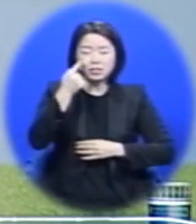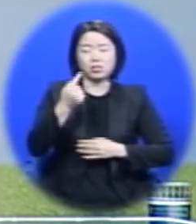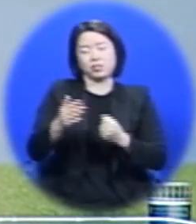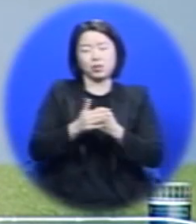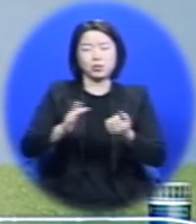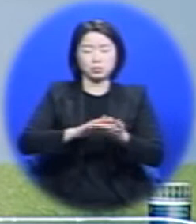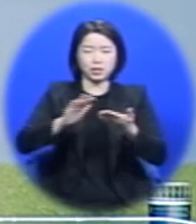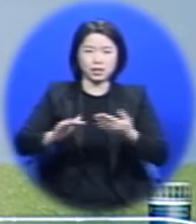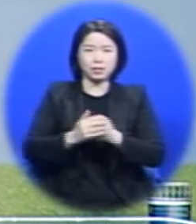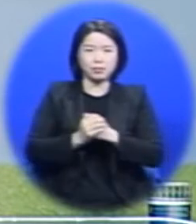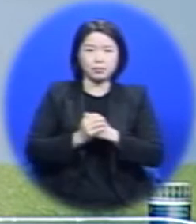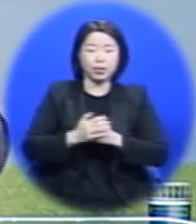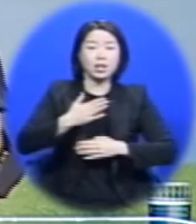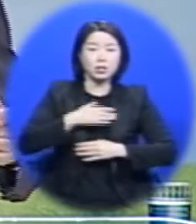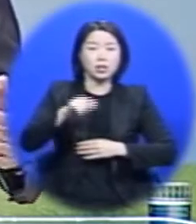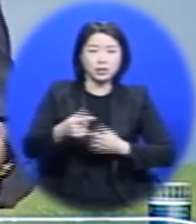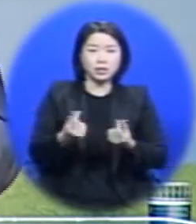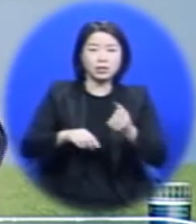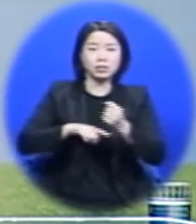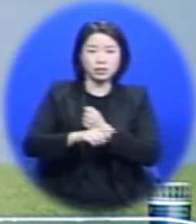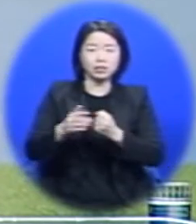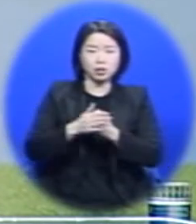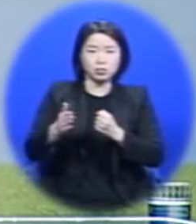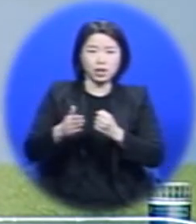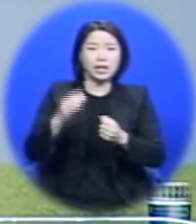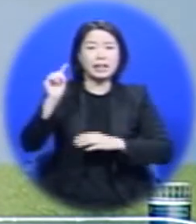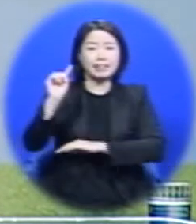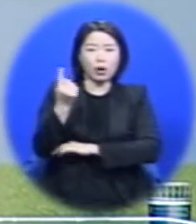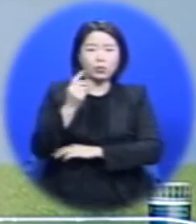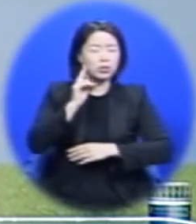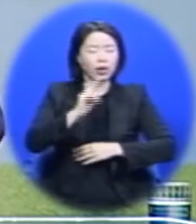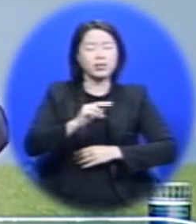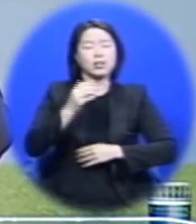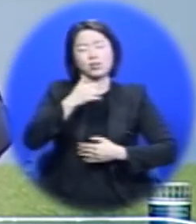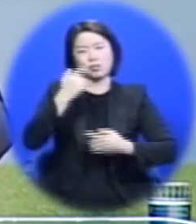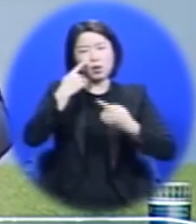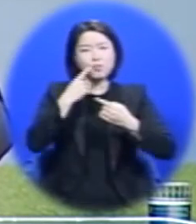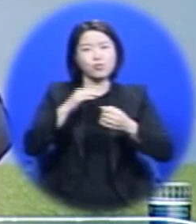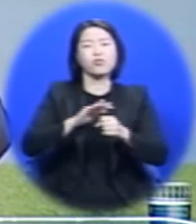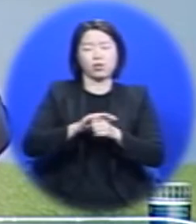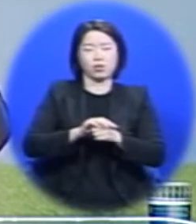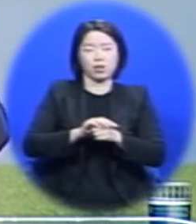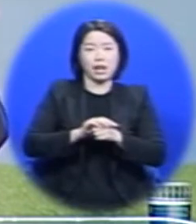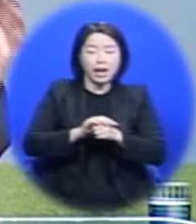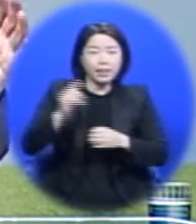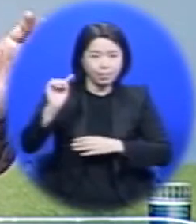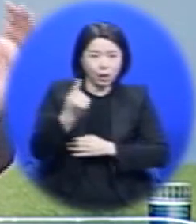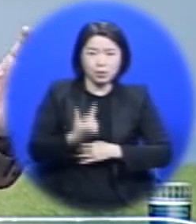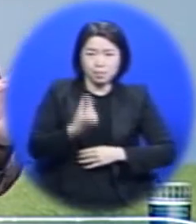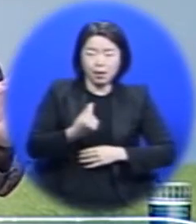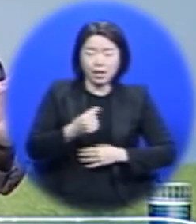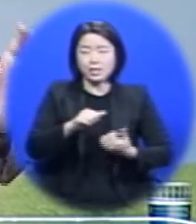때문입니다. 저는 그런 뜻에서 다윗이 굉장히 부럽습니다. 다윗은 빨리 죽고